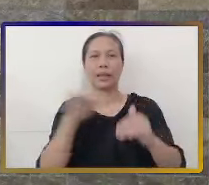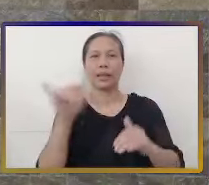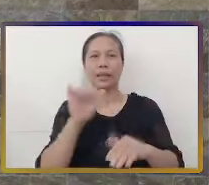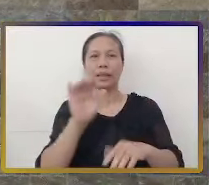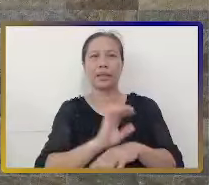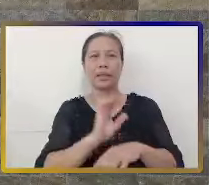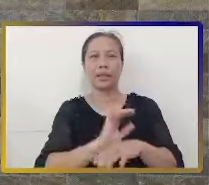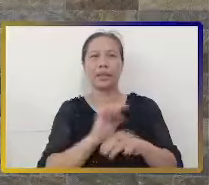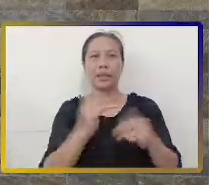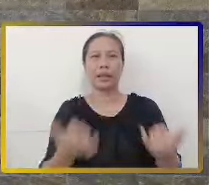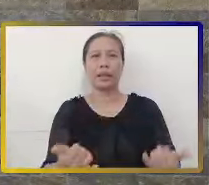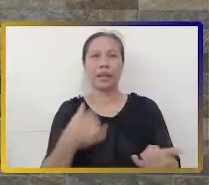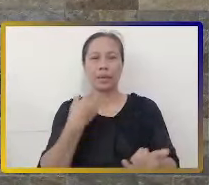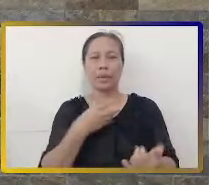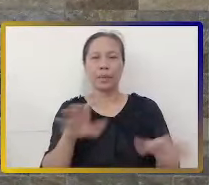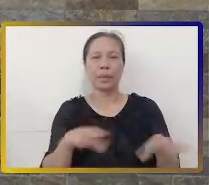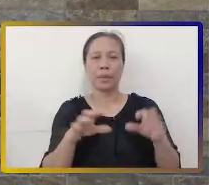we